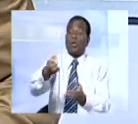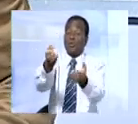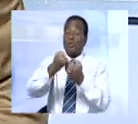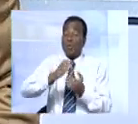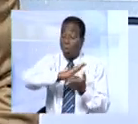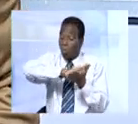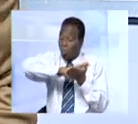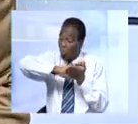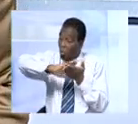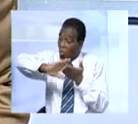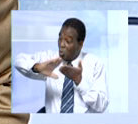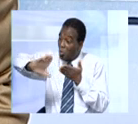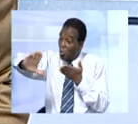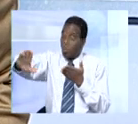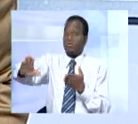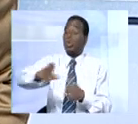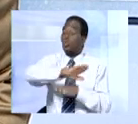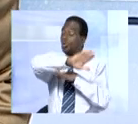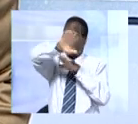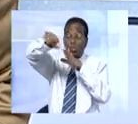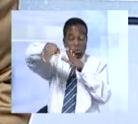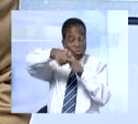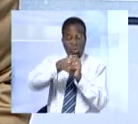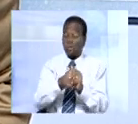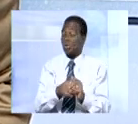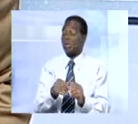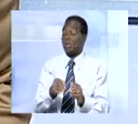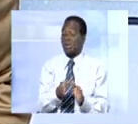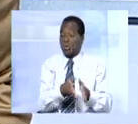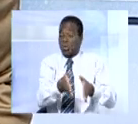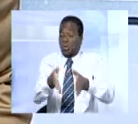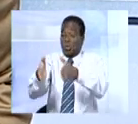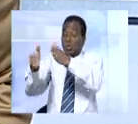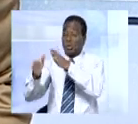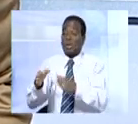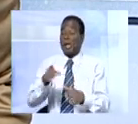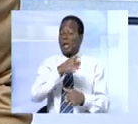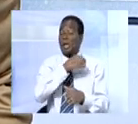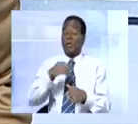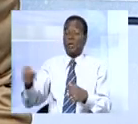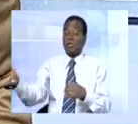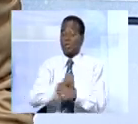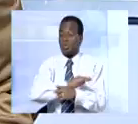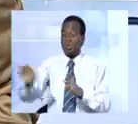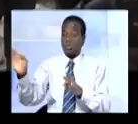Nangua-Brogoua. Un dégarpissement est prévu lundi prochain, 10 février, nous dit Grace